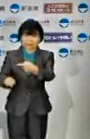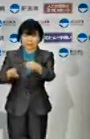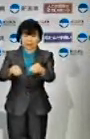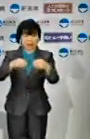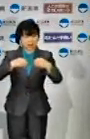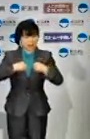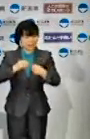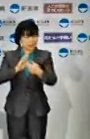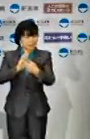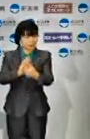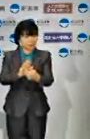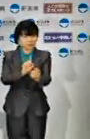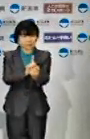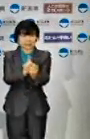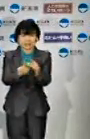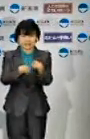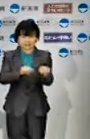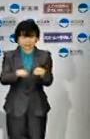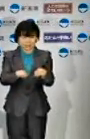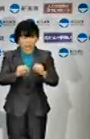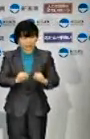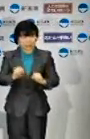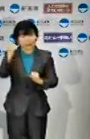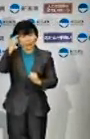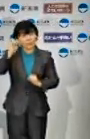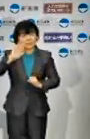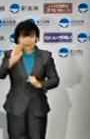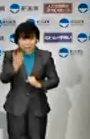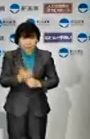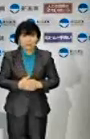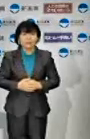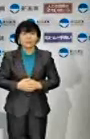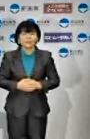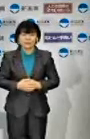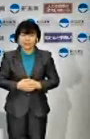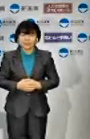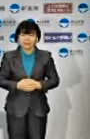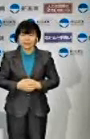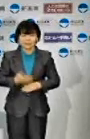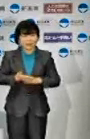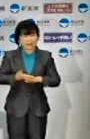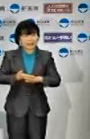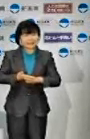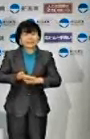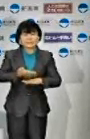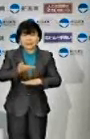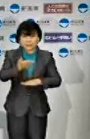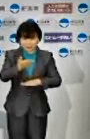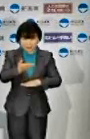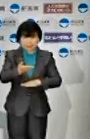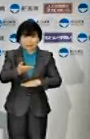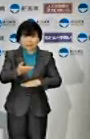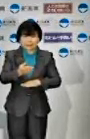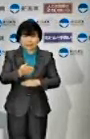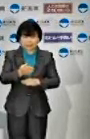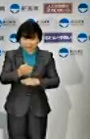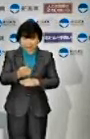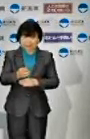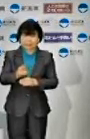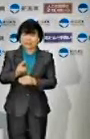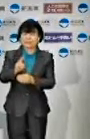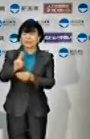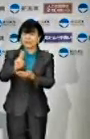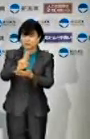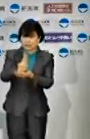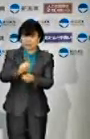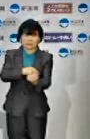染防止対策気をつけておられると思いますけれども、それ以上にどうしてもウイルスの力が感染力が